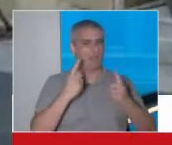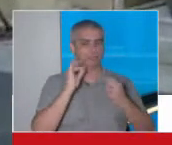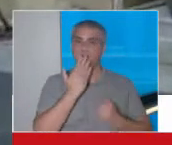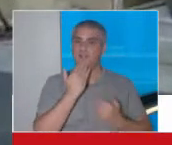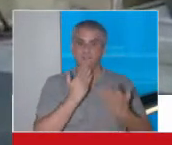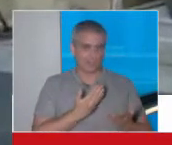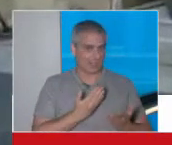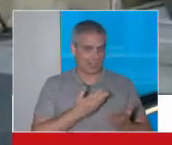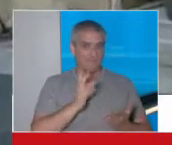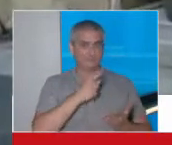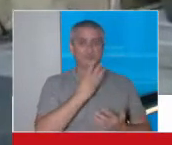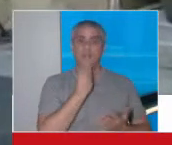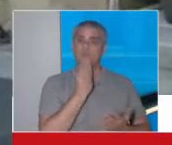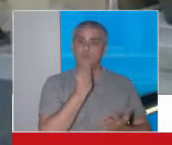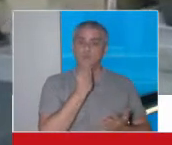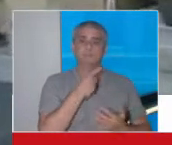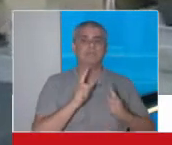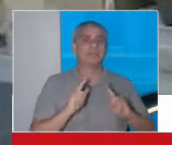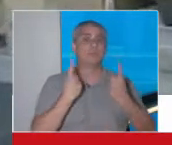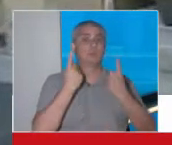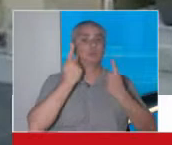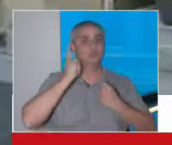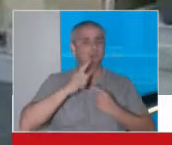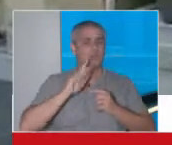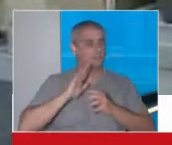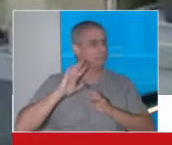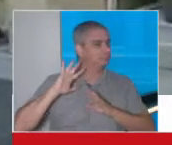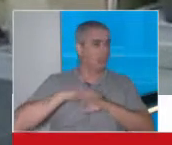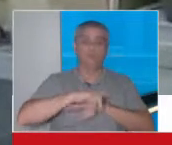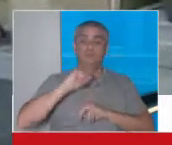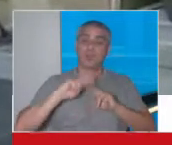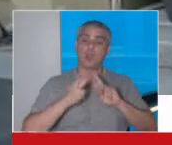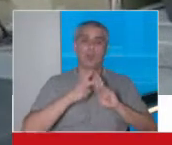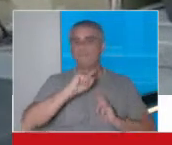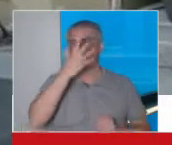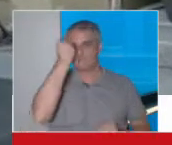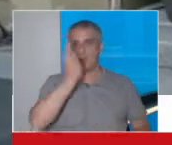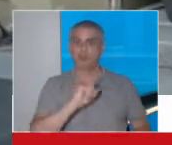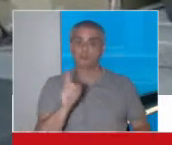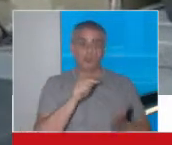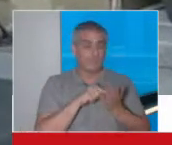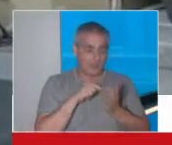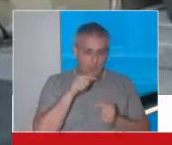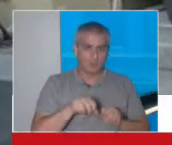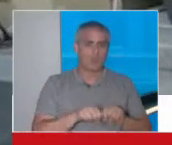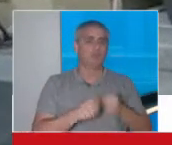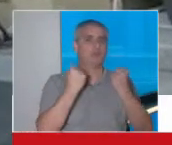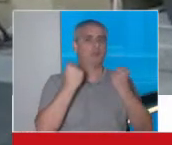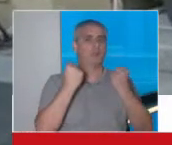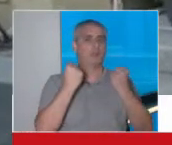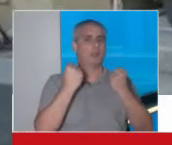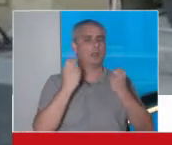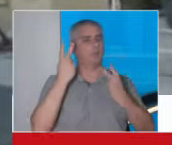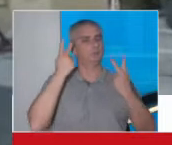ישראל ושל היהודים, אלא אירוע שצריך להעיב על העולם כולו, ואסור לשכוח אותו, כי פה בעצם נשברה הרוח